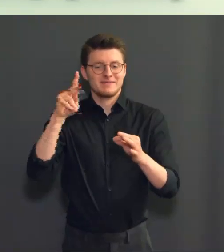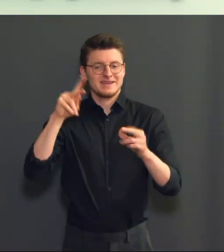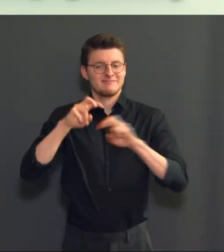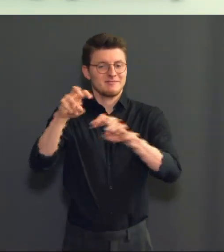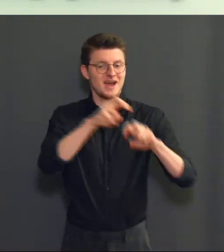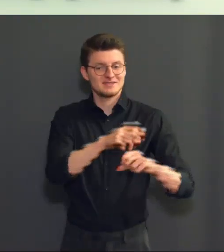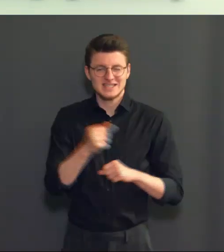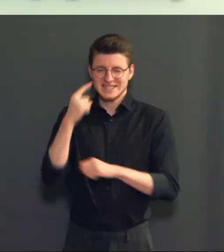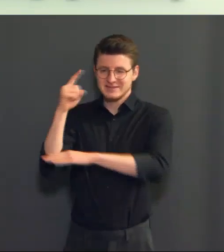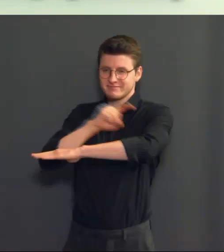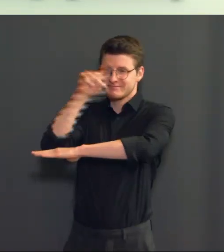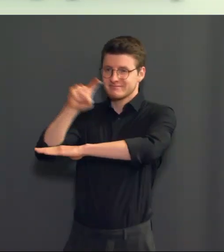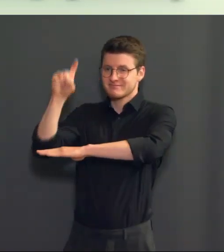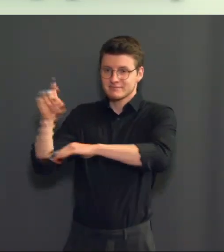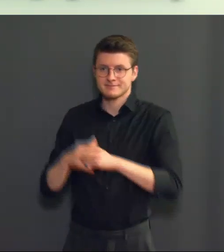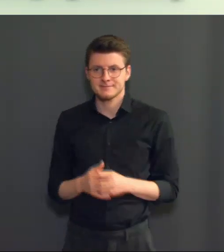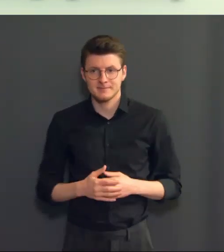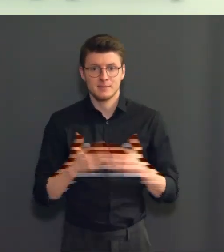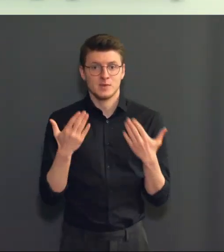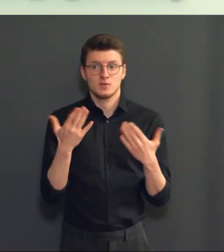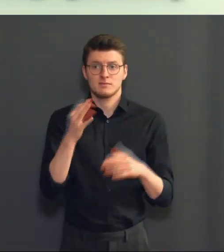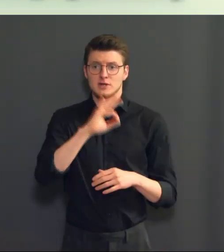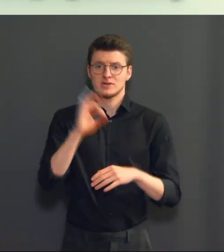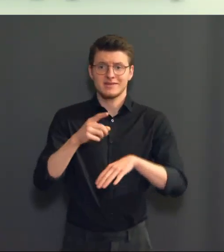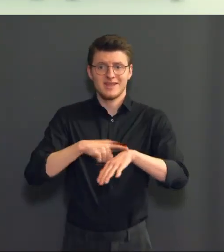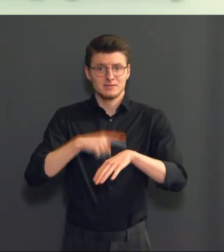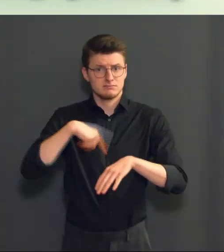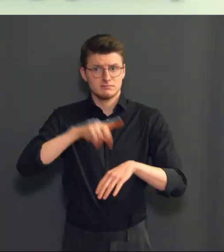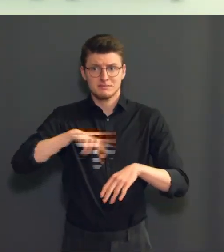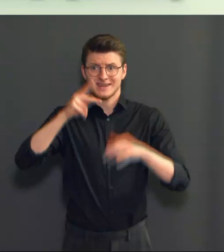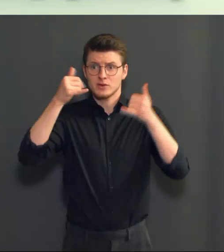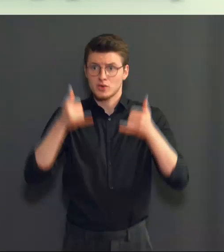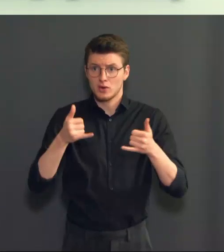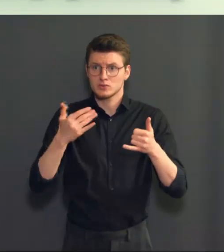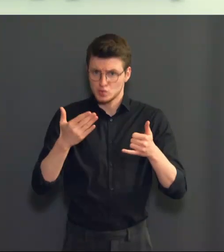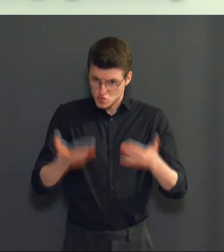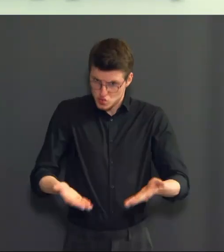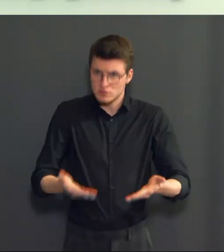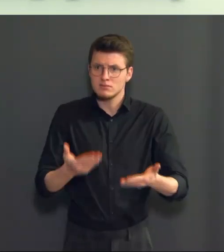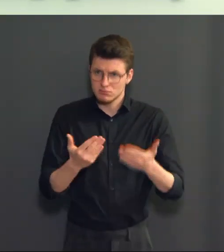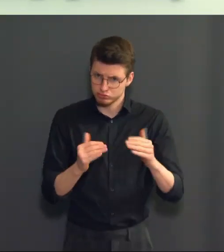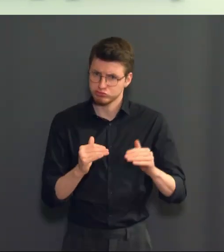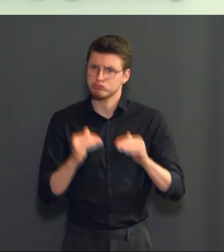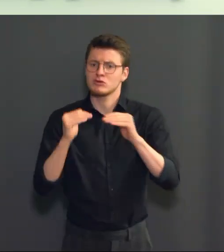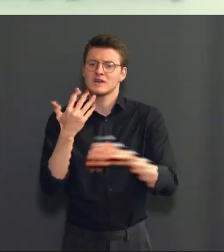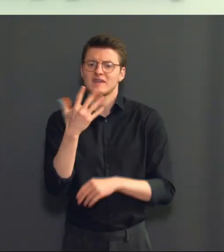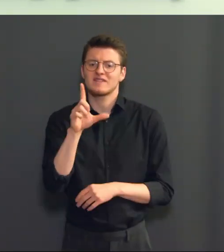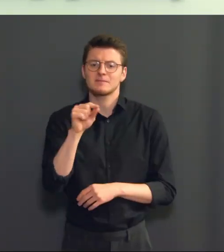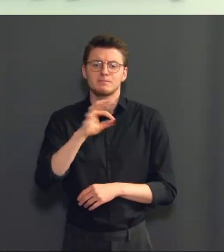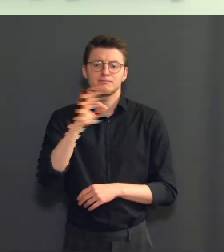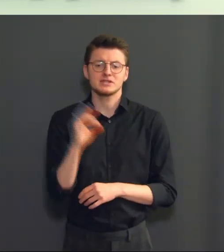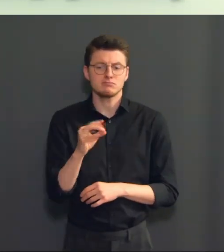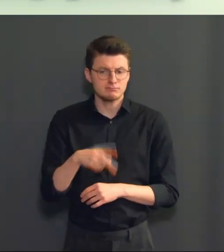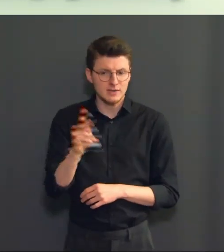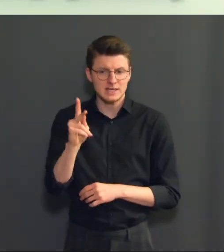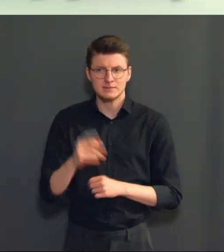Momenteel is het percentage tijd dat we meer thuis verblijven teruggestegen tot 15%. Dat is een